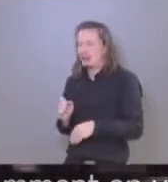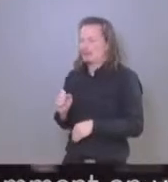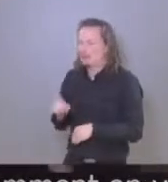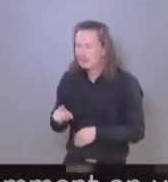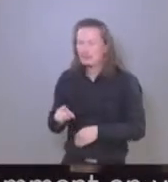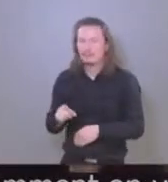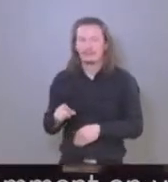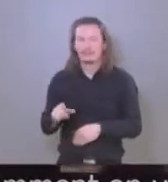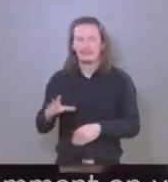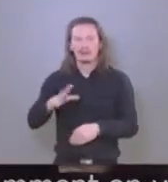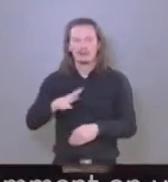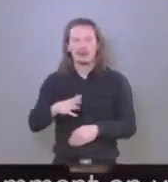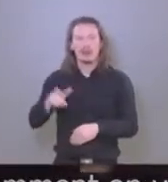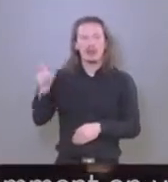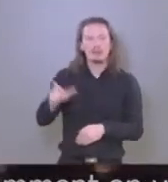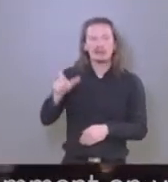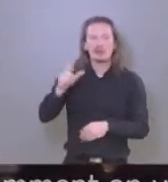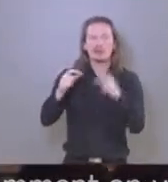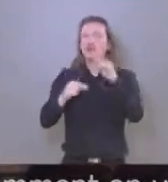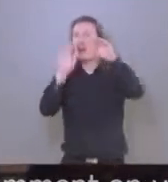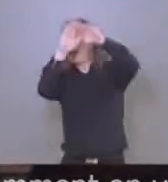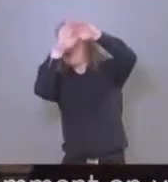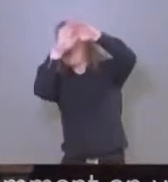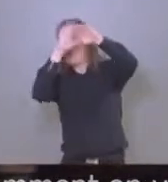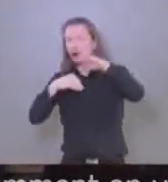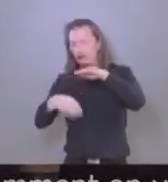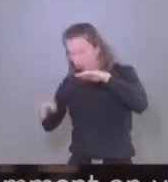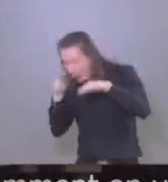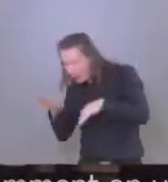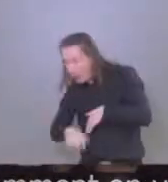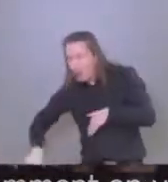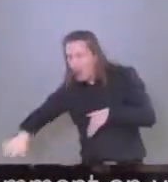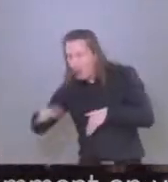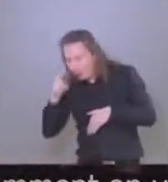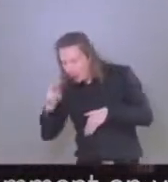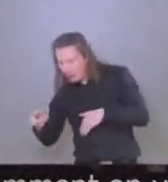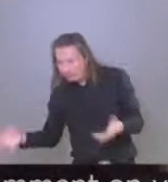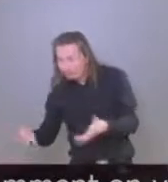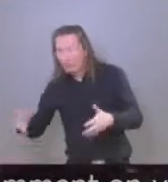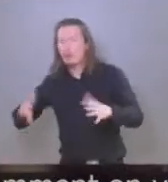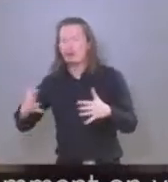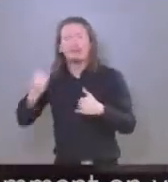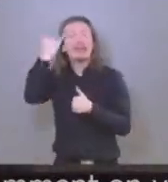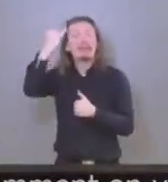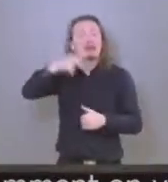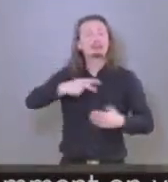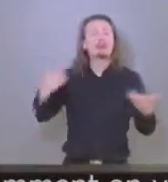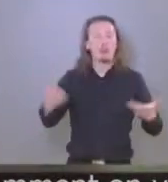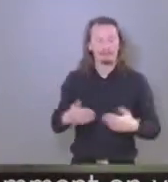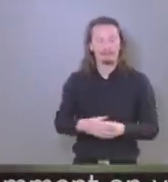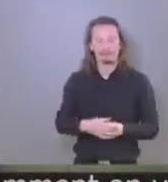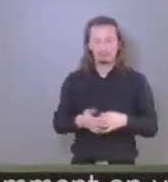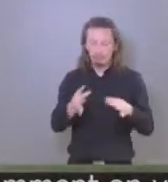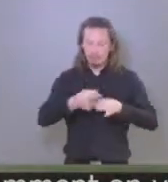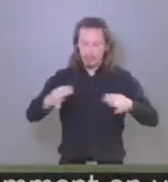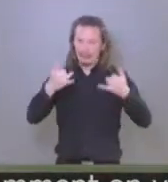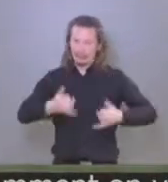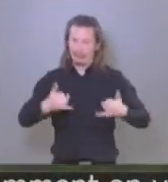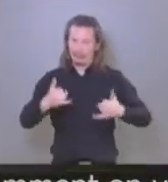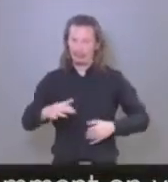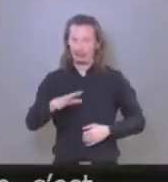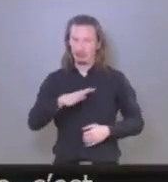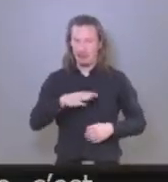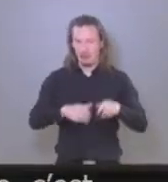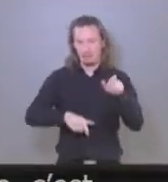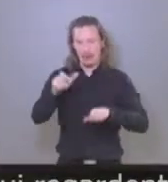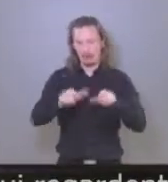dessus, et puis il y a ceux qui disent, on regarde du bas. De quoi on a besoin ? Regardez l'idée qu'on a eue. Dans notre pays, il y a 6 millions